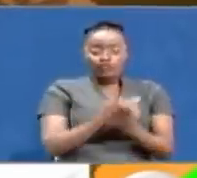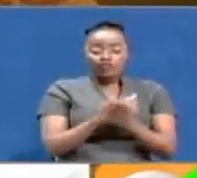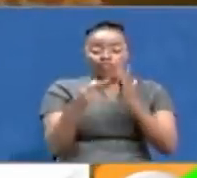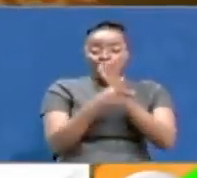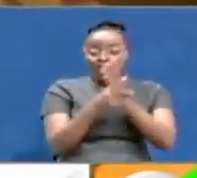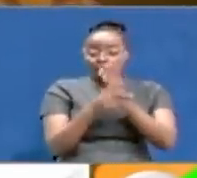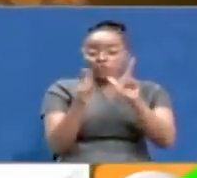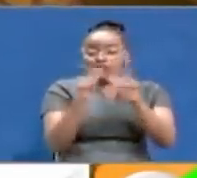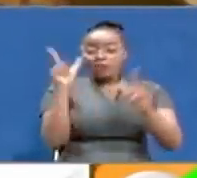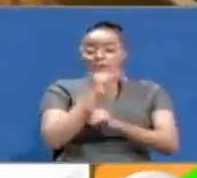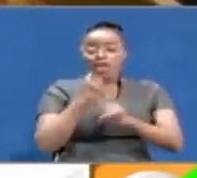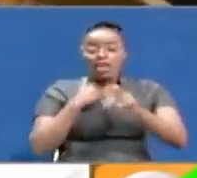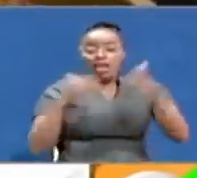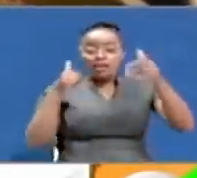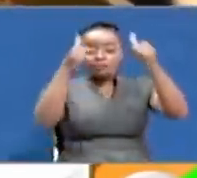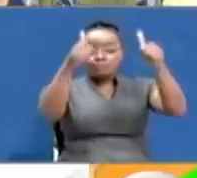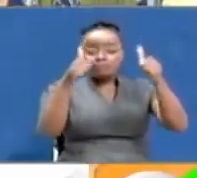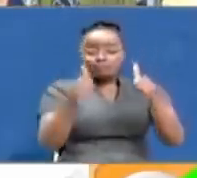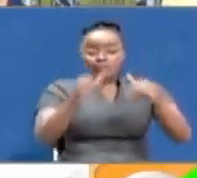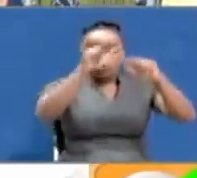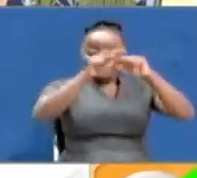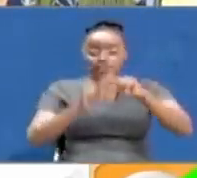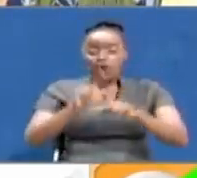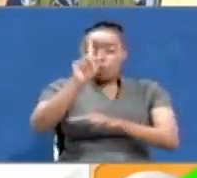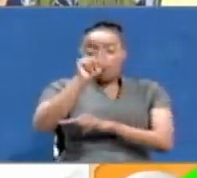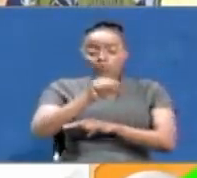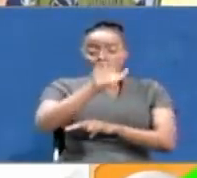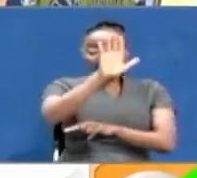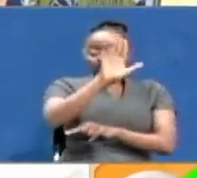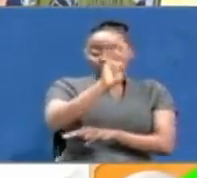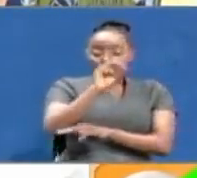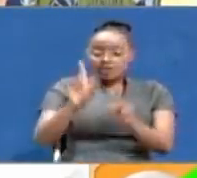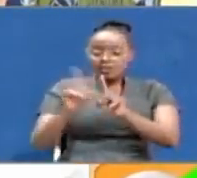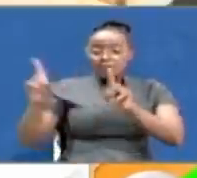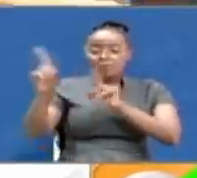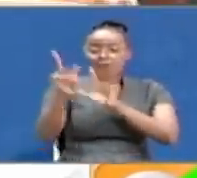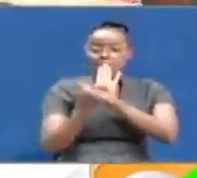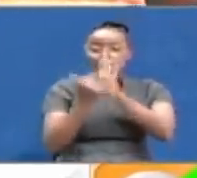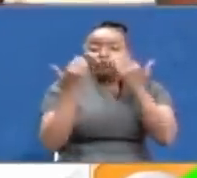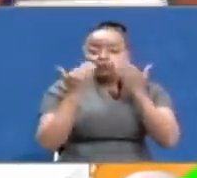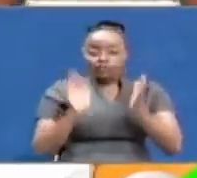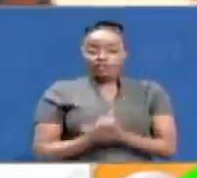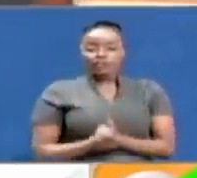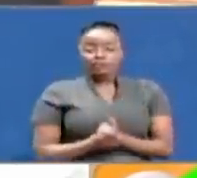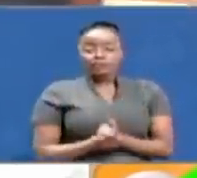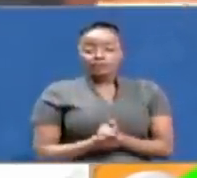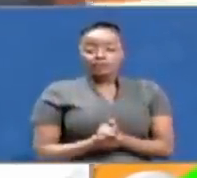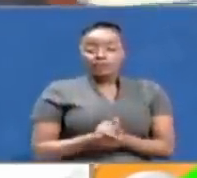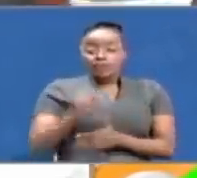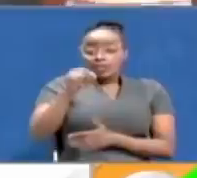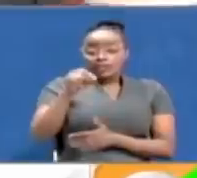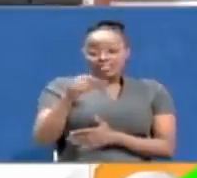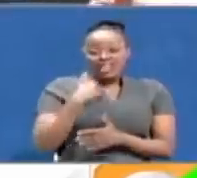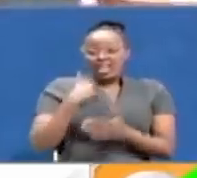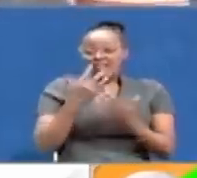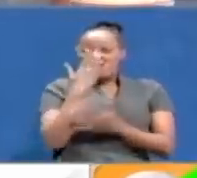ya walioruhusiwa yalikuwa yamebandikwa kwenye viti, nafasi ya mita moja ikionekana kuwafikiwa miongoni mwao. Mwaka huu hakukuwa